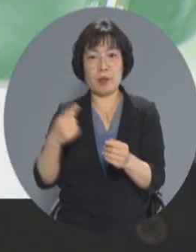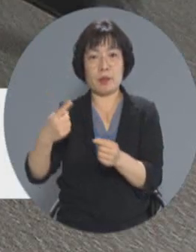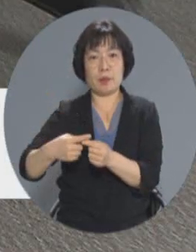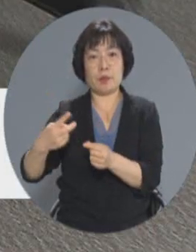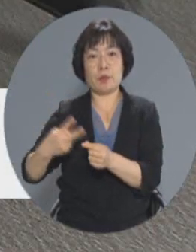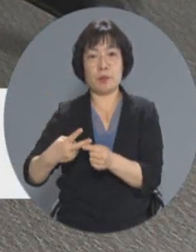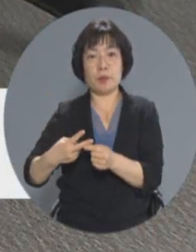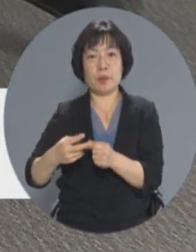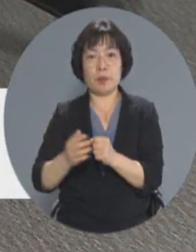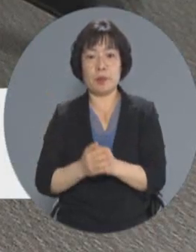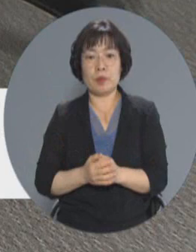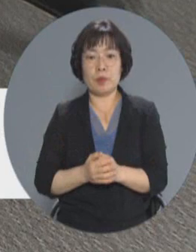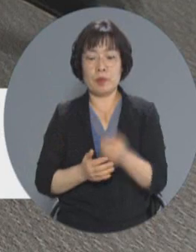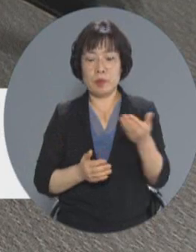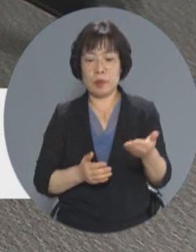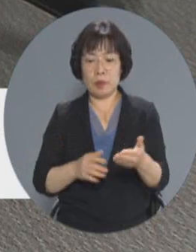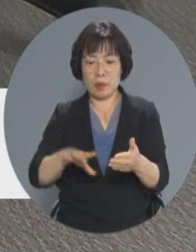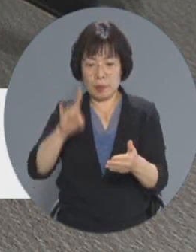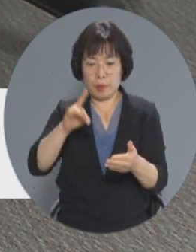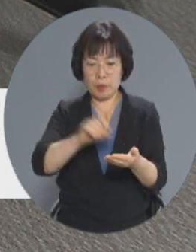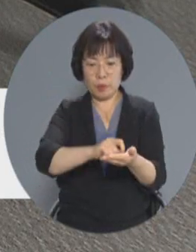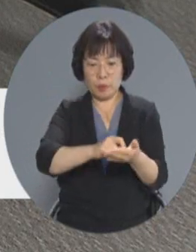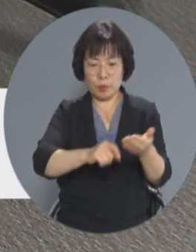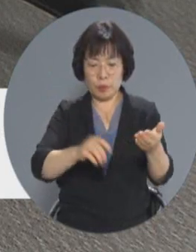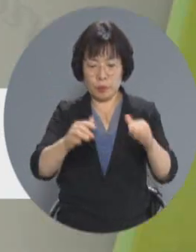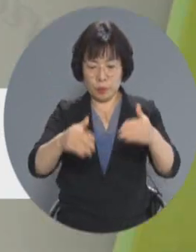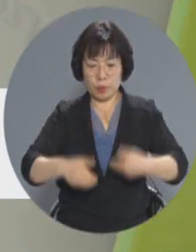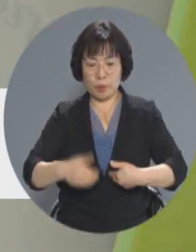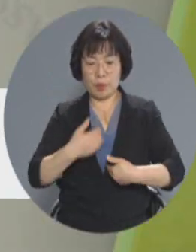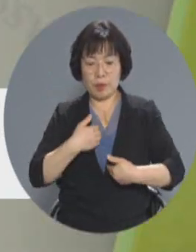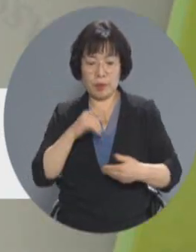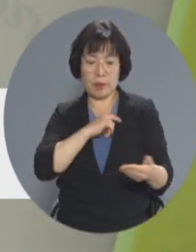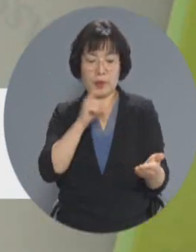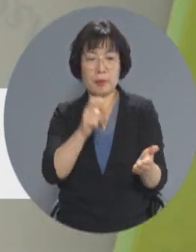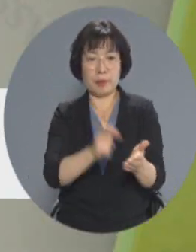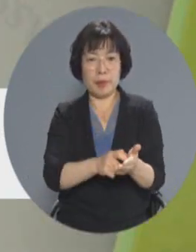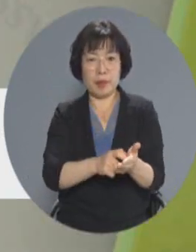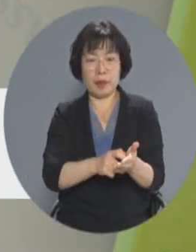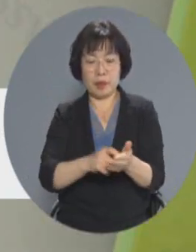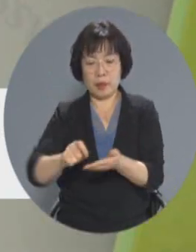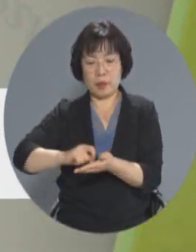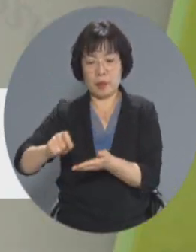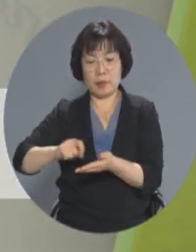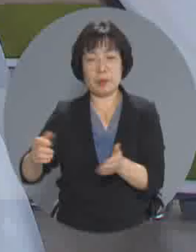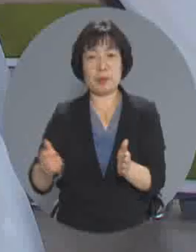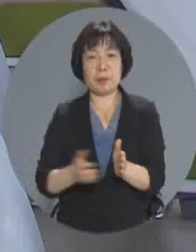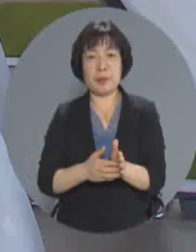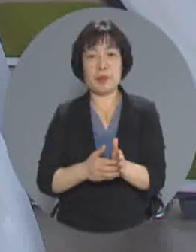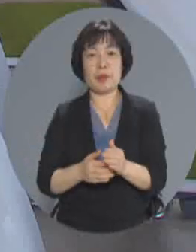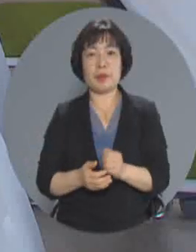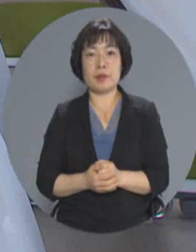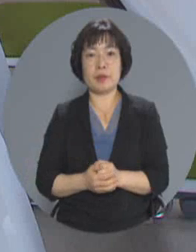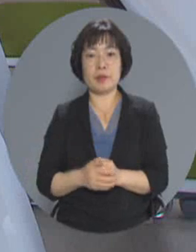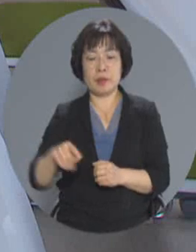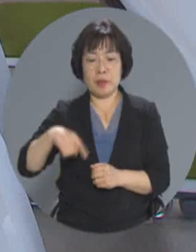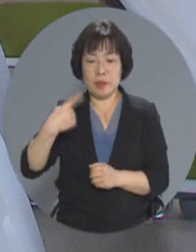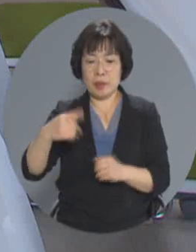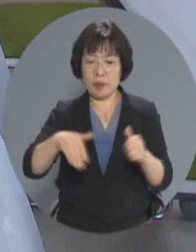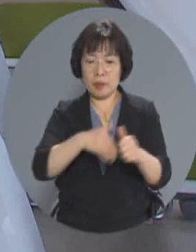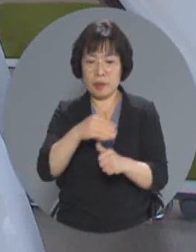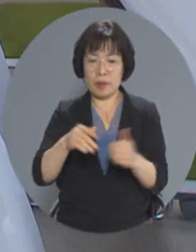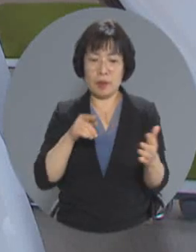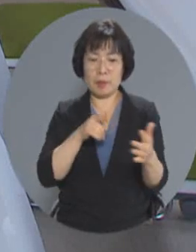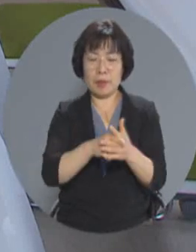번이나. 지들이 초안 잡아놓고 우리가 적지만 적고 사인만 한 거예요. 뒤늦게 상황을